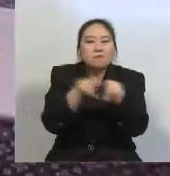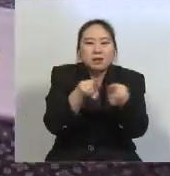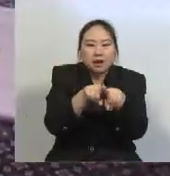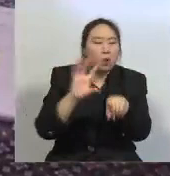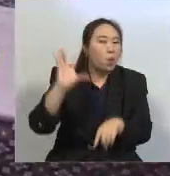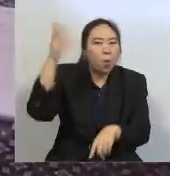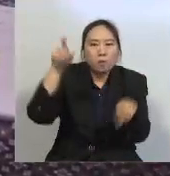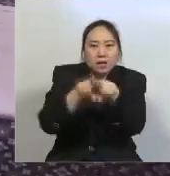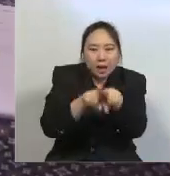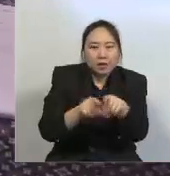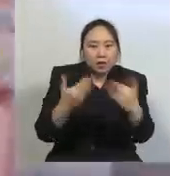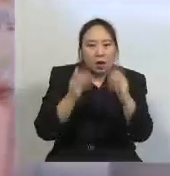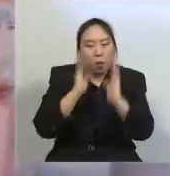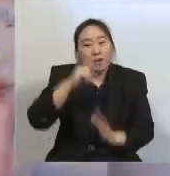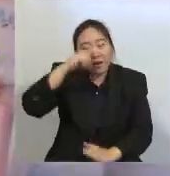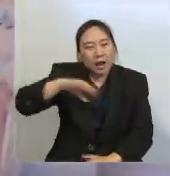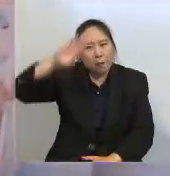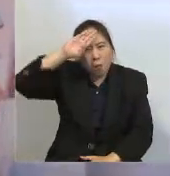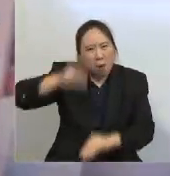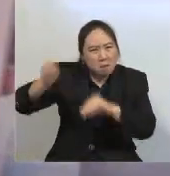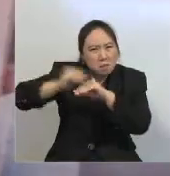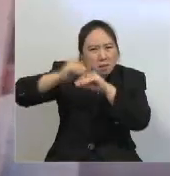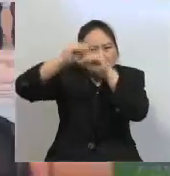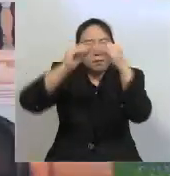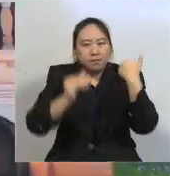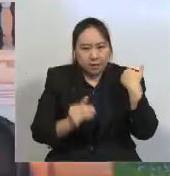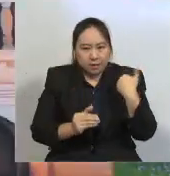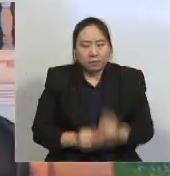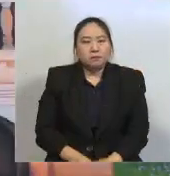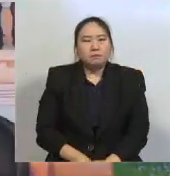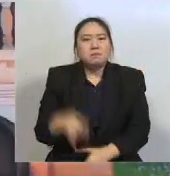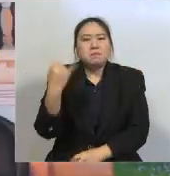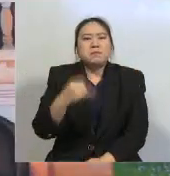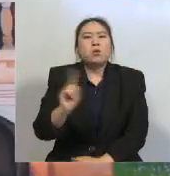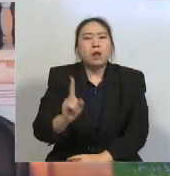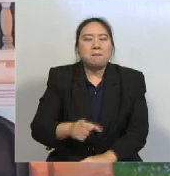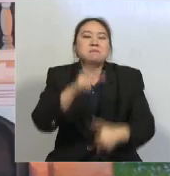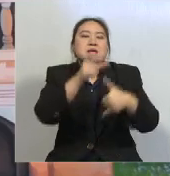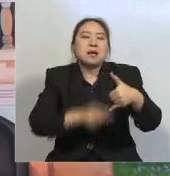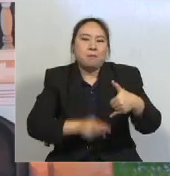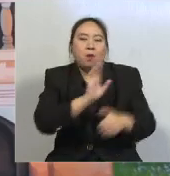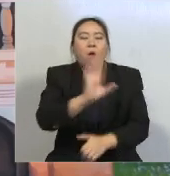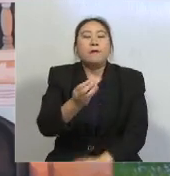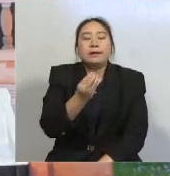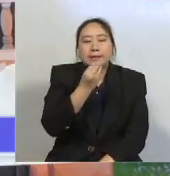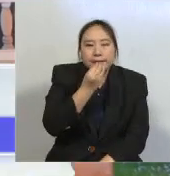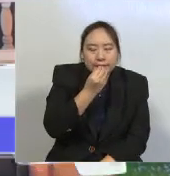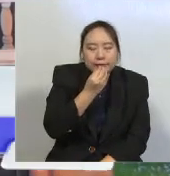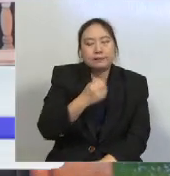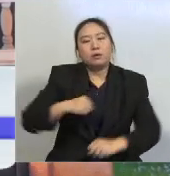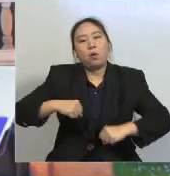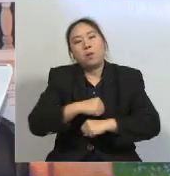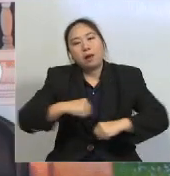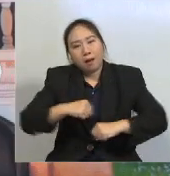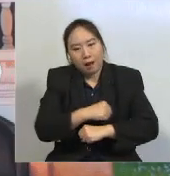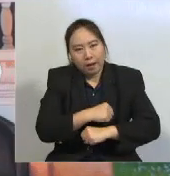ยเพิ่มขึ้นอย่างต่อเนื่อง คือหลักๆก็น่าจะเป็นพฤติกรรมการกินการออกกำลังกายอะไรพวกนี้น